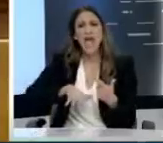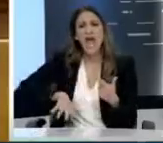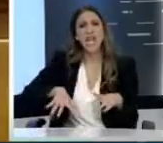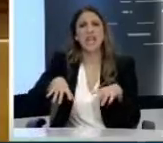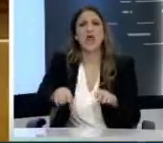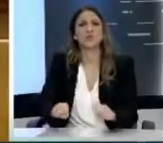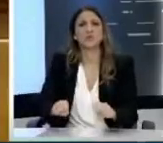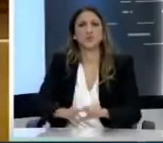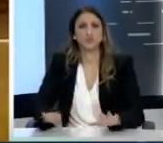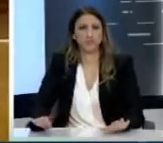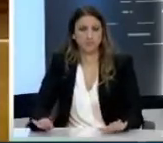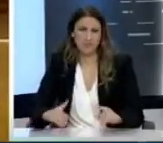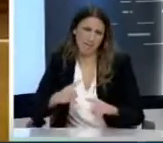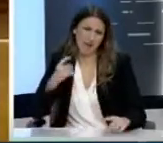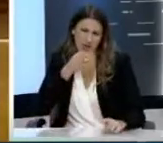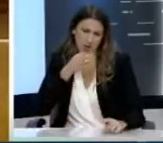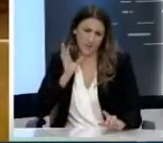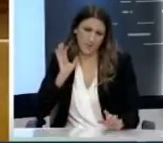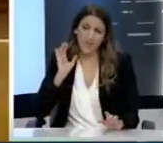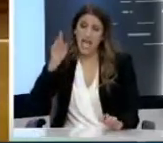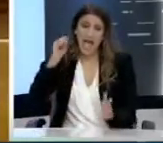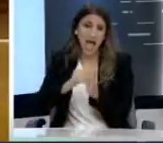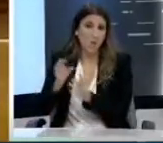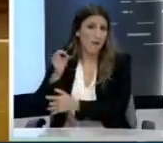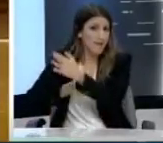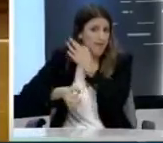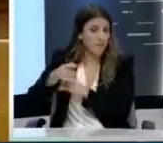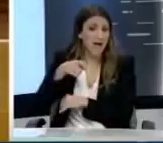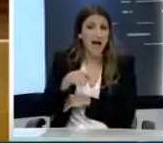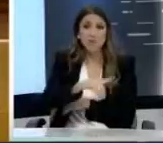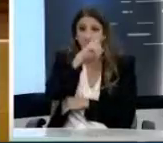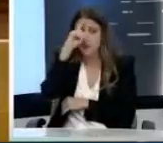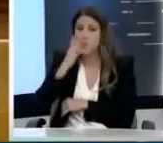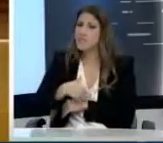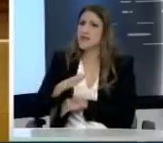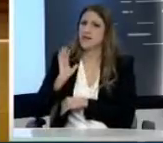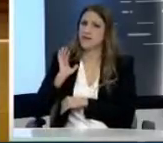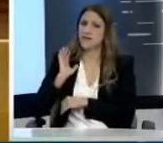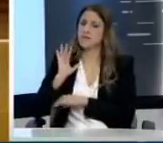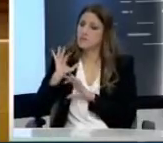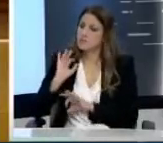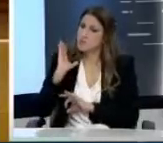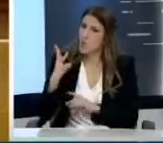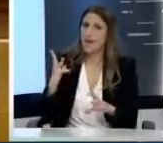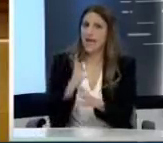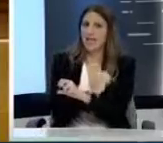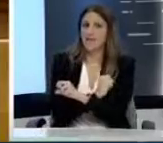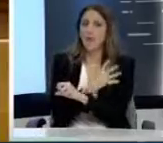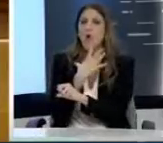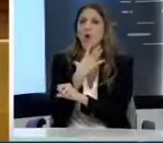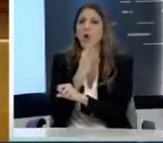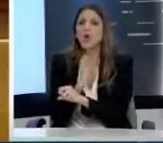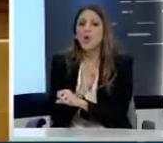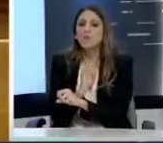εξουσία. Προφανώς απλοποιώ. Και είπε ότι αυτό δεν είναι δύσκολο πράγμα, είναι ρεαλιστικό, γιατί